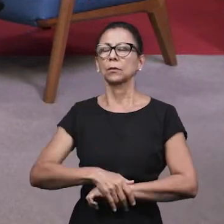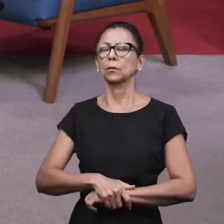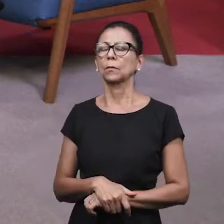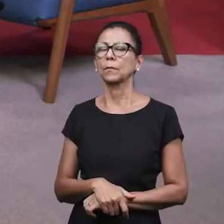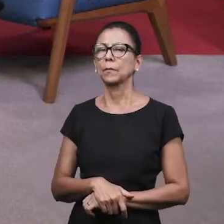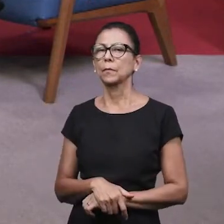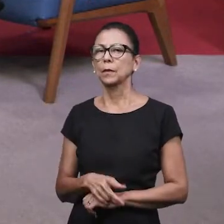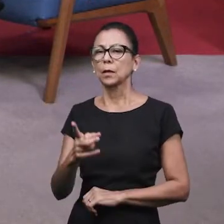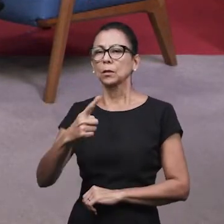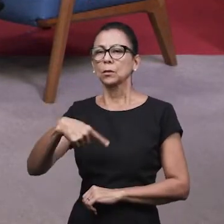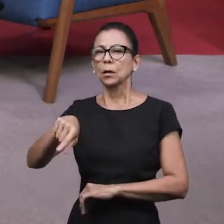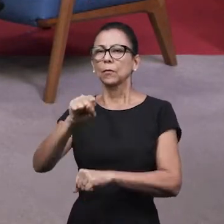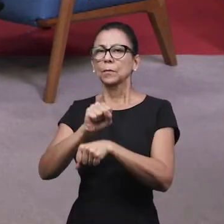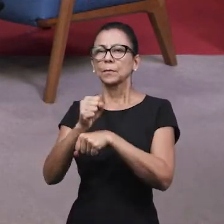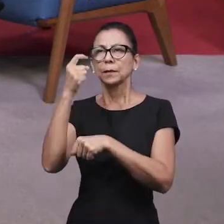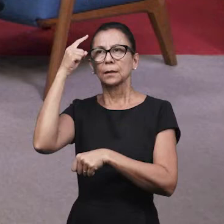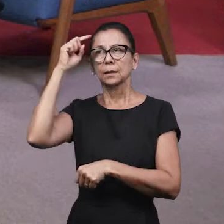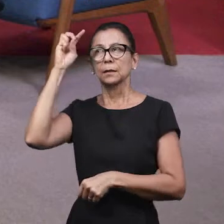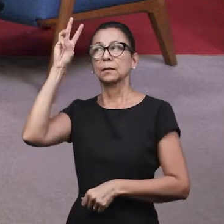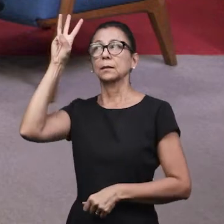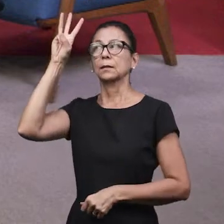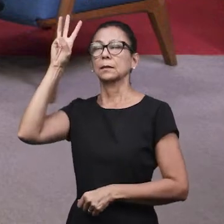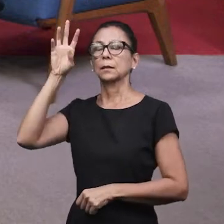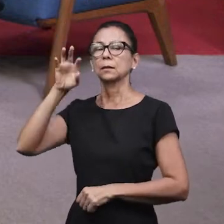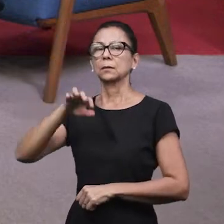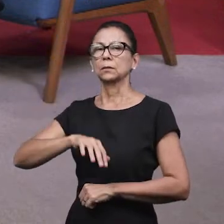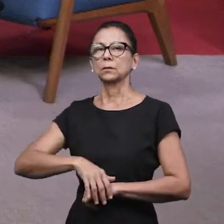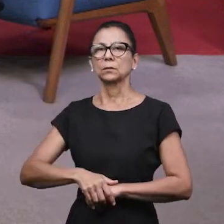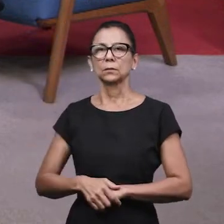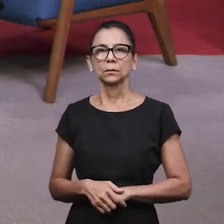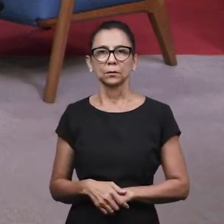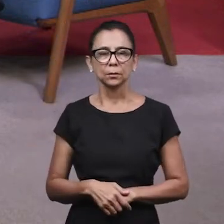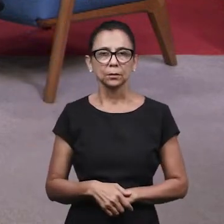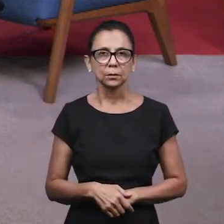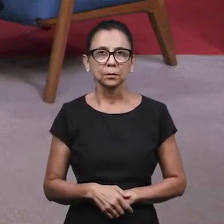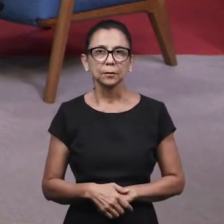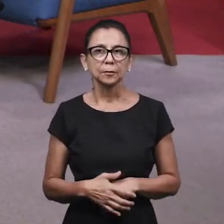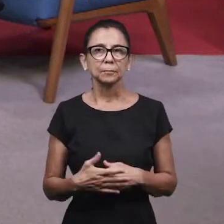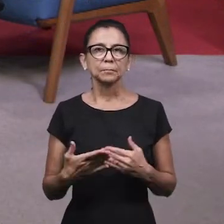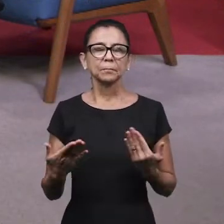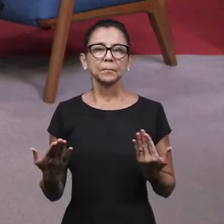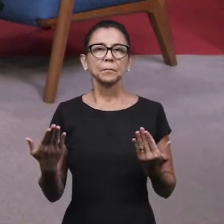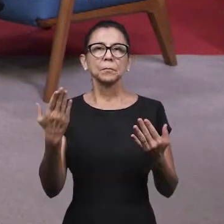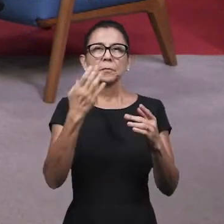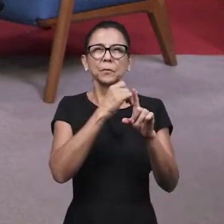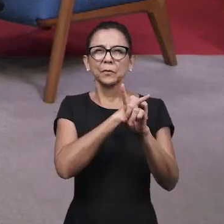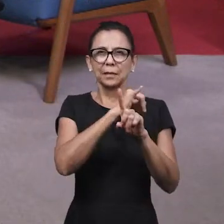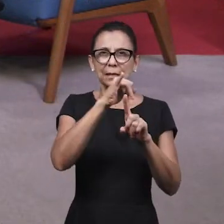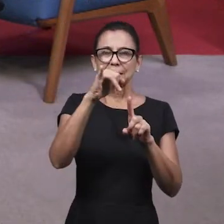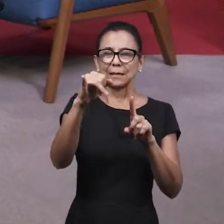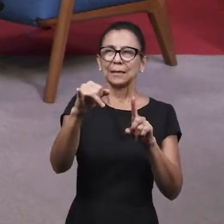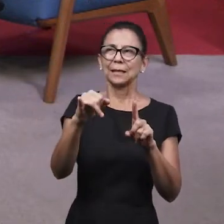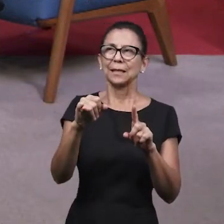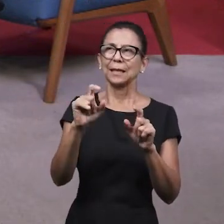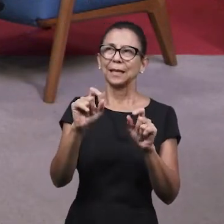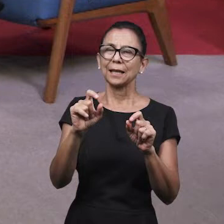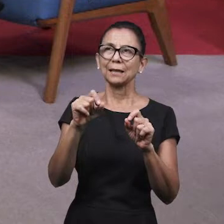comment cette prophétie, cet aspect du 3e jour,